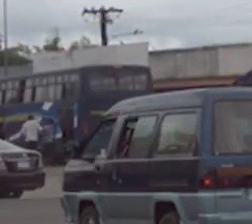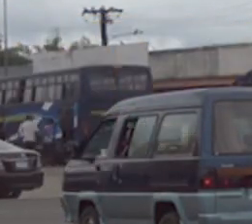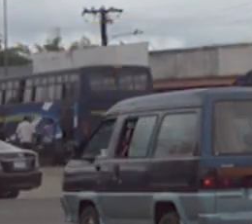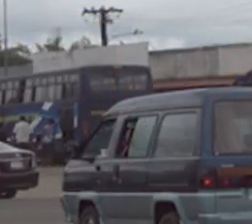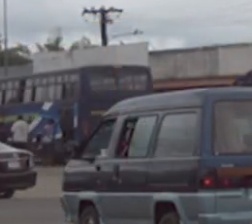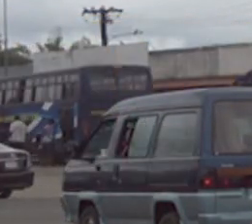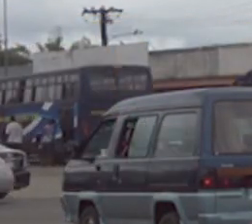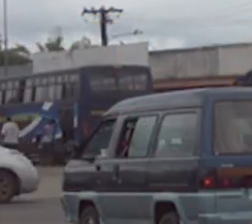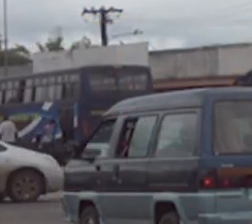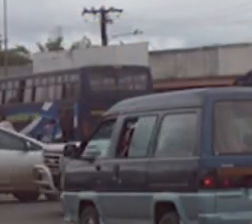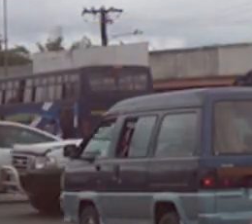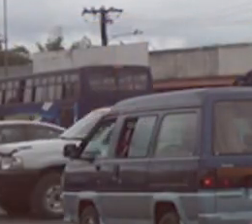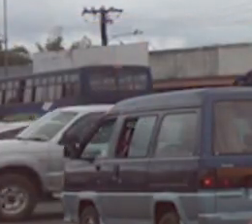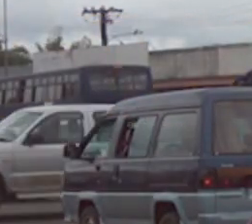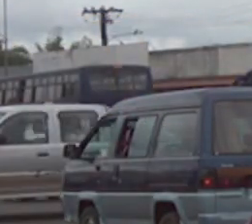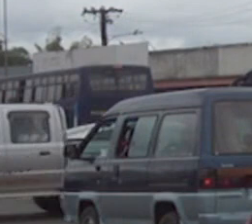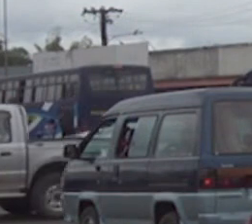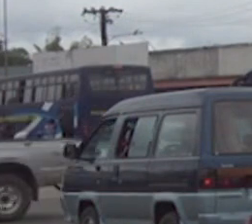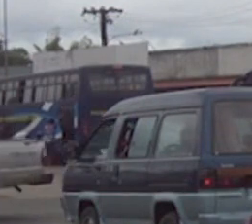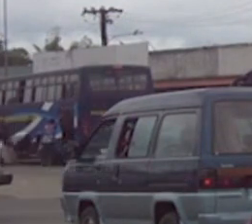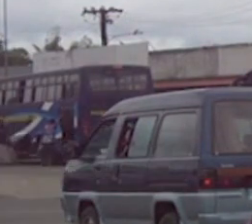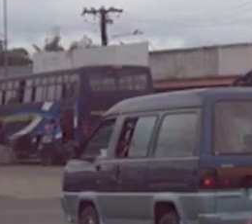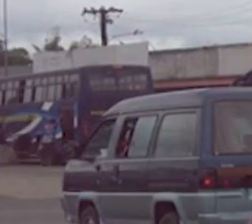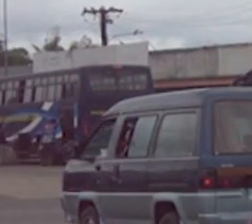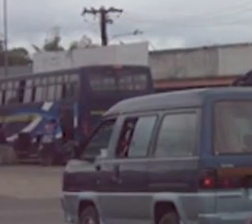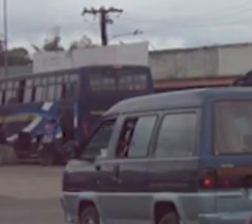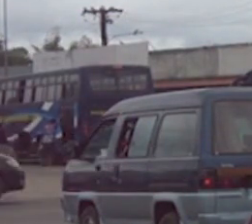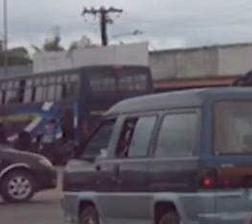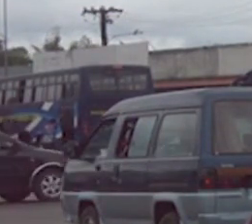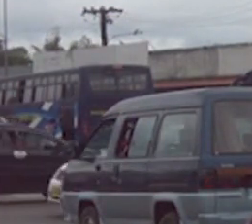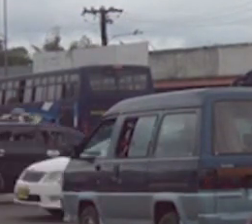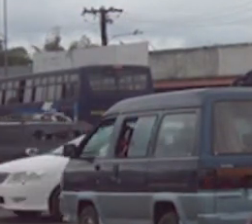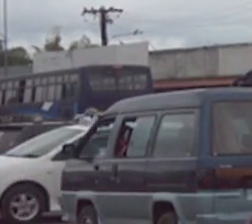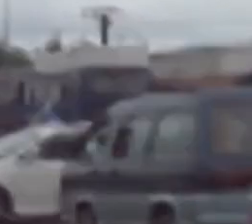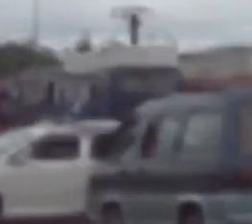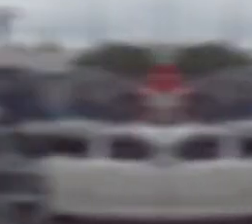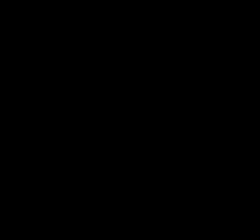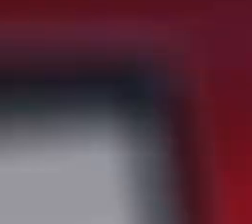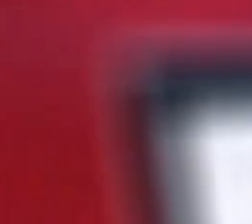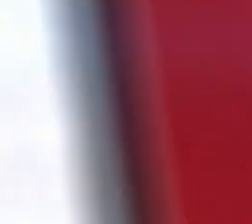हमेशा मिर्ची FM सुनता हूँ। Mirchi FM is hot in Lambasa.